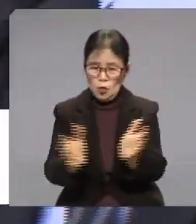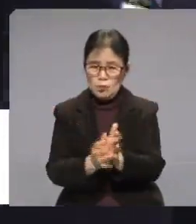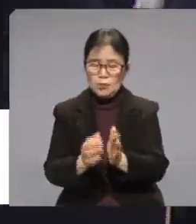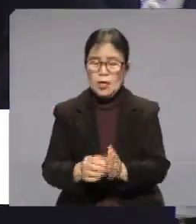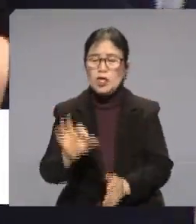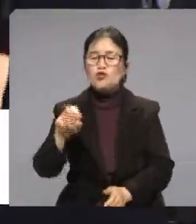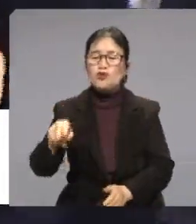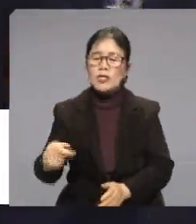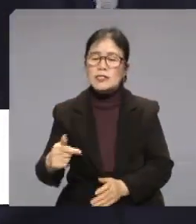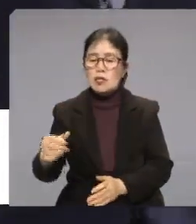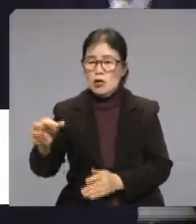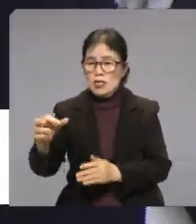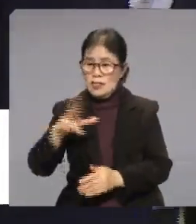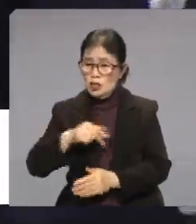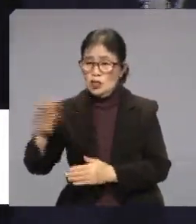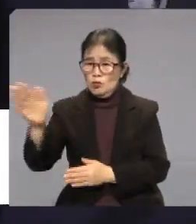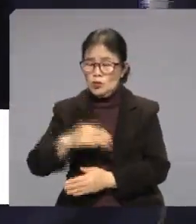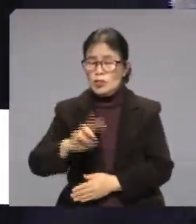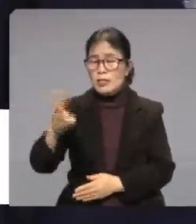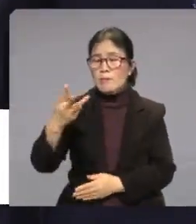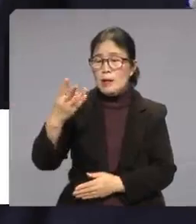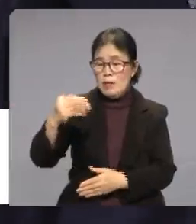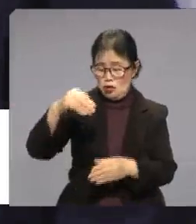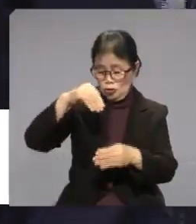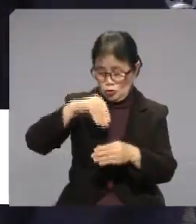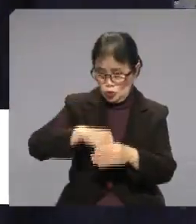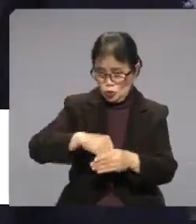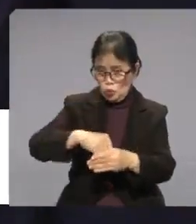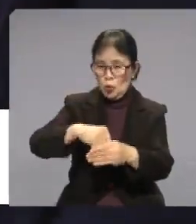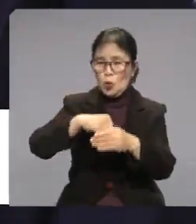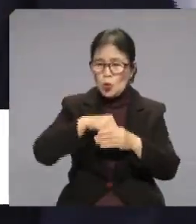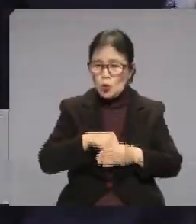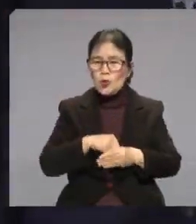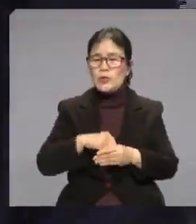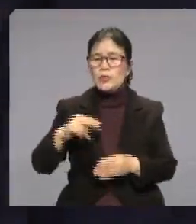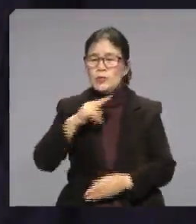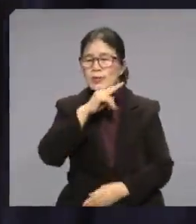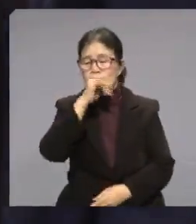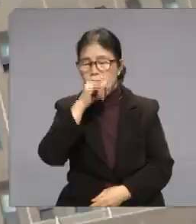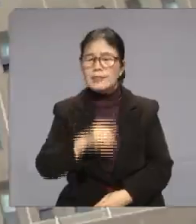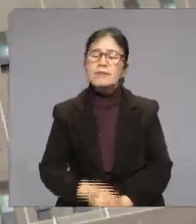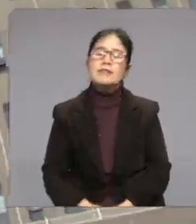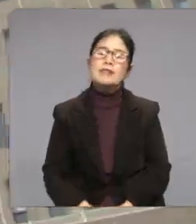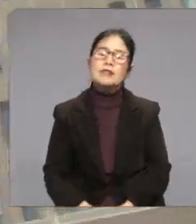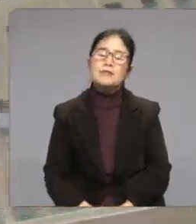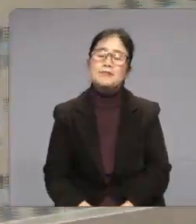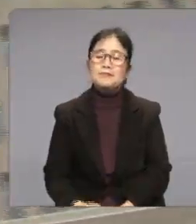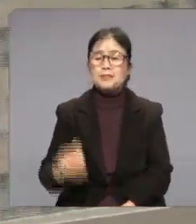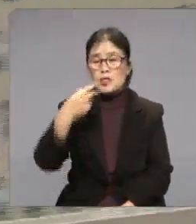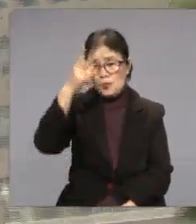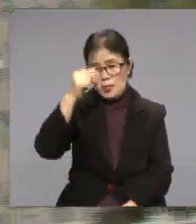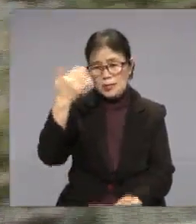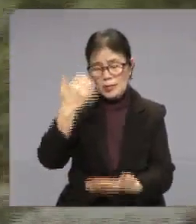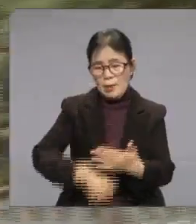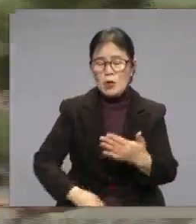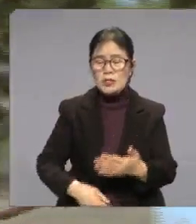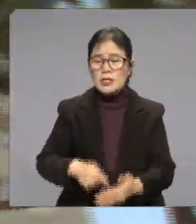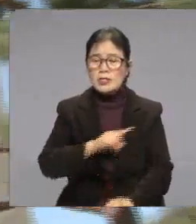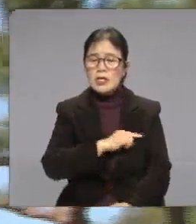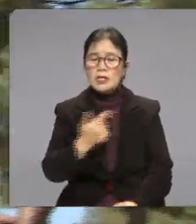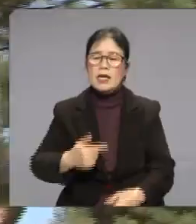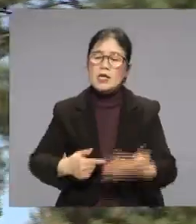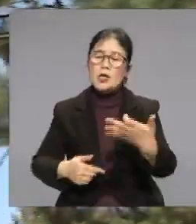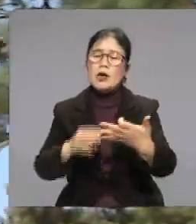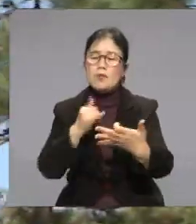윤관석 의원으로부터 300만 원이 든 돈봉투를 받은 혐의도 있습니다. 검찰은 나머지 최대